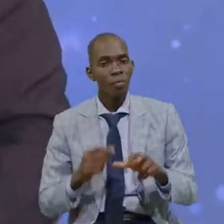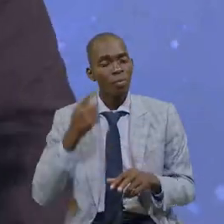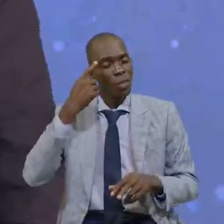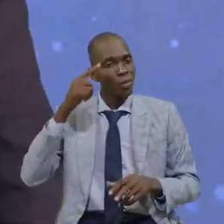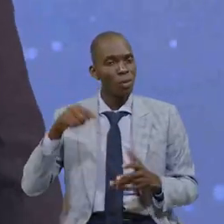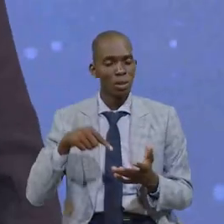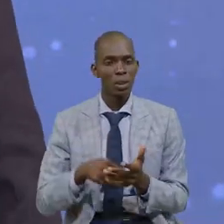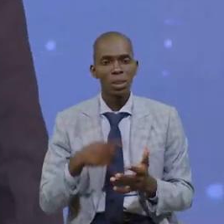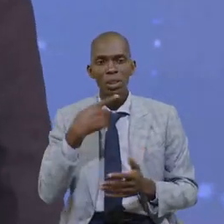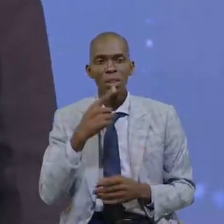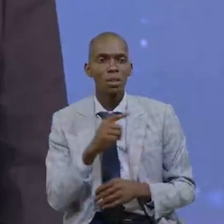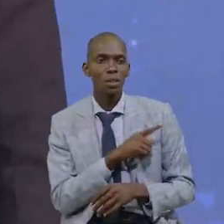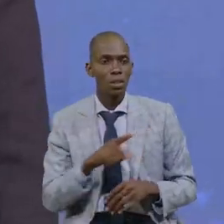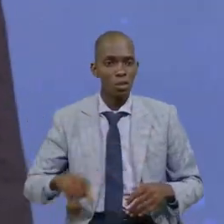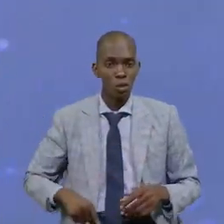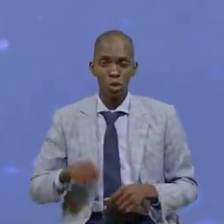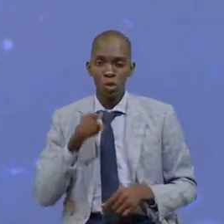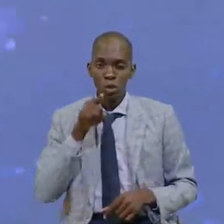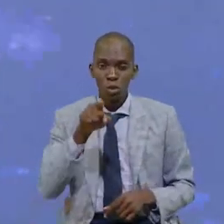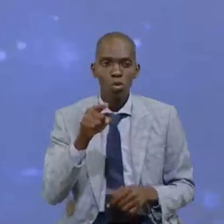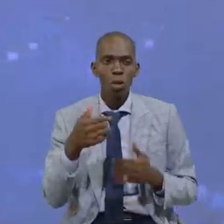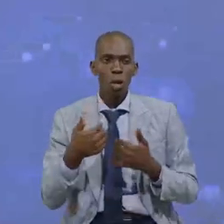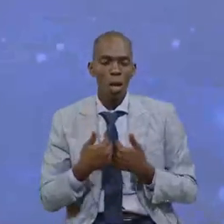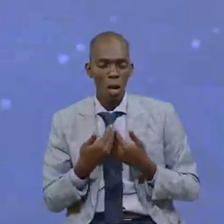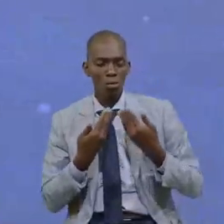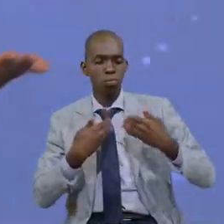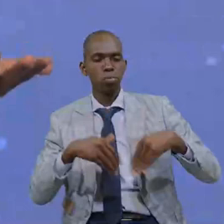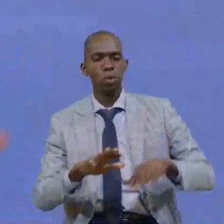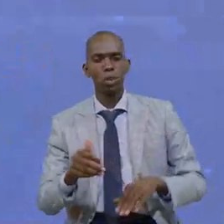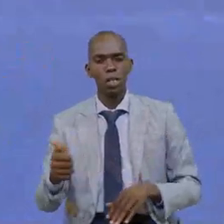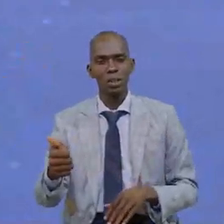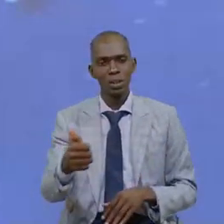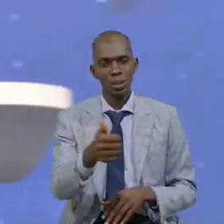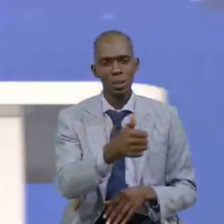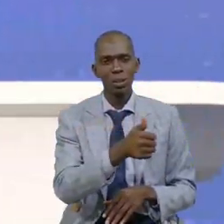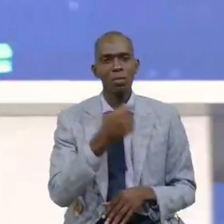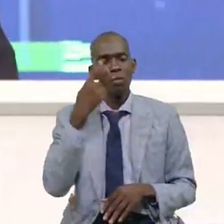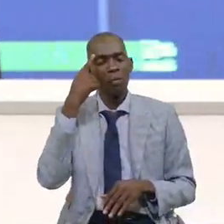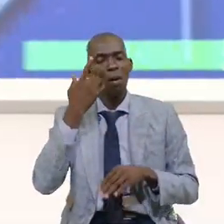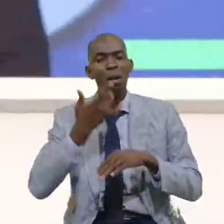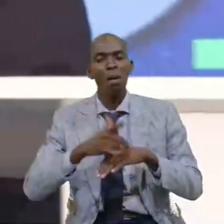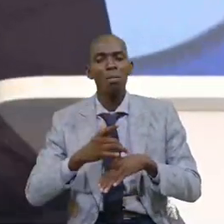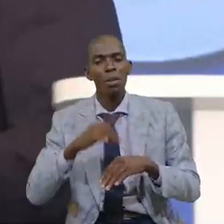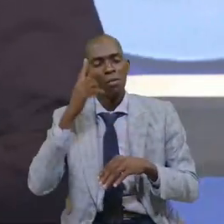ainsi parle l'Éternel, c'est gratuitement que vous avez été vendus. »